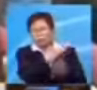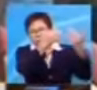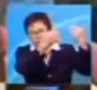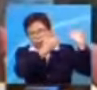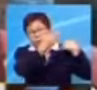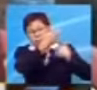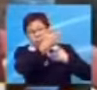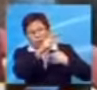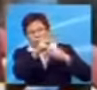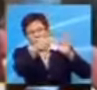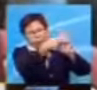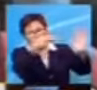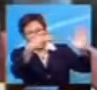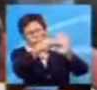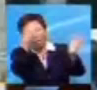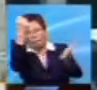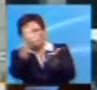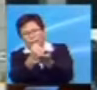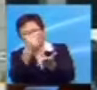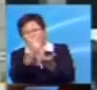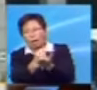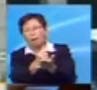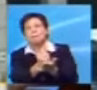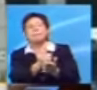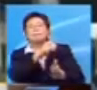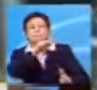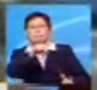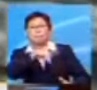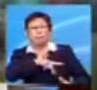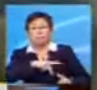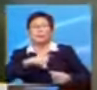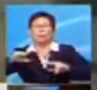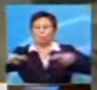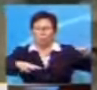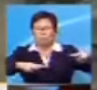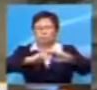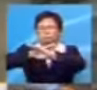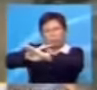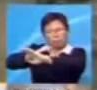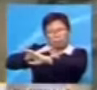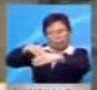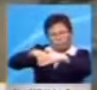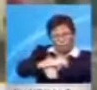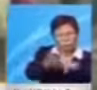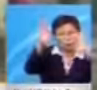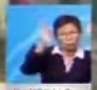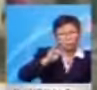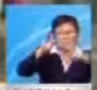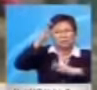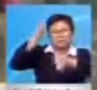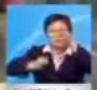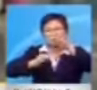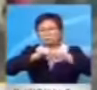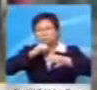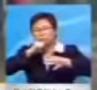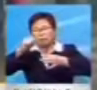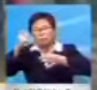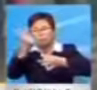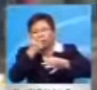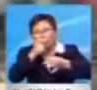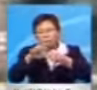menyenarai hit pemilik mereka akan dihangemasuki negara ini sekiranya gagal memberikan